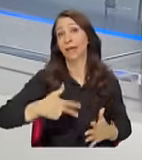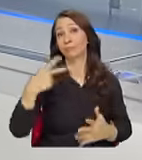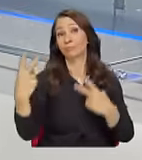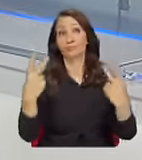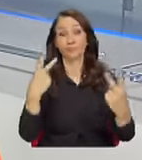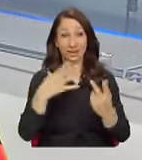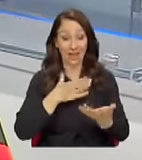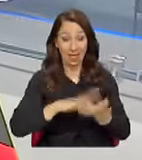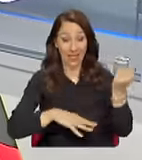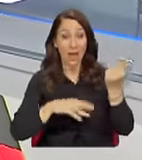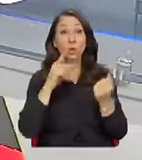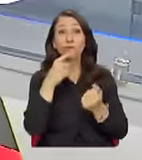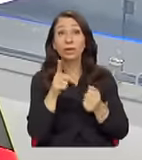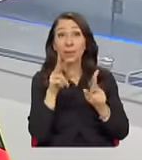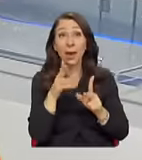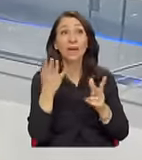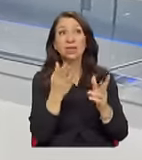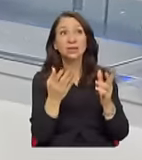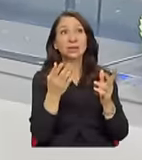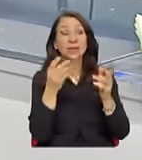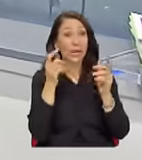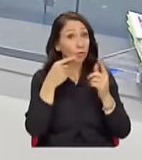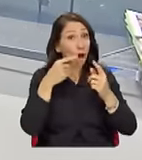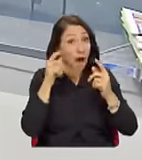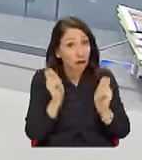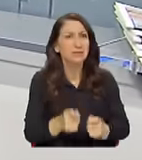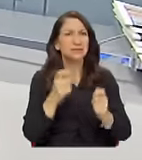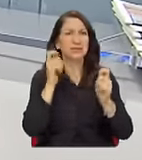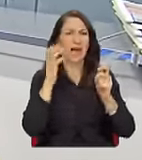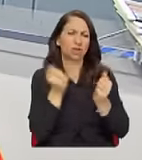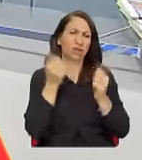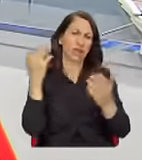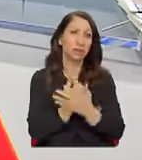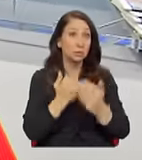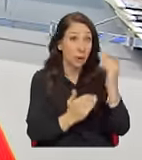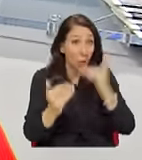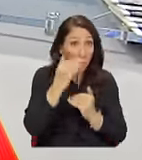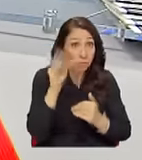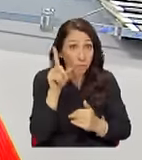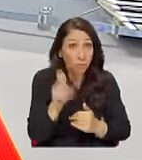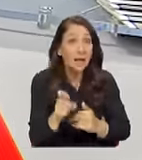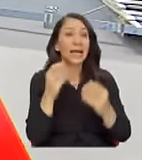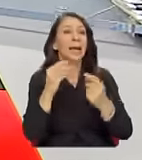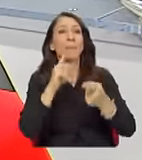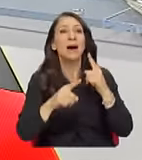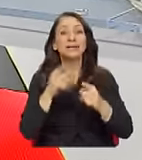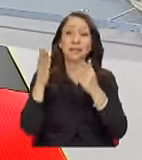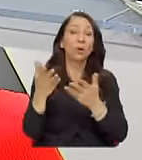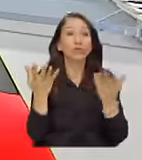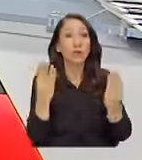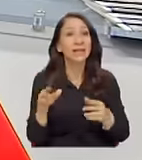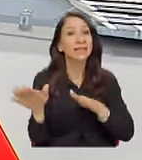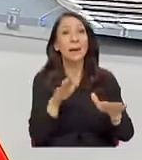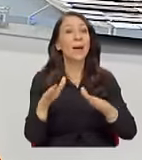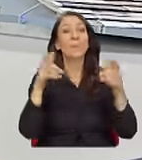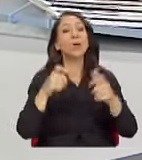belediyeleri söyledikleri gibi ya da ortaya koydukları iddiada olduğu gibi daha da artacak mı? İyi Parti'nin performansı ne olacak?